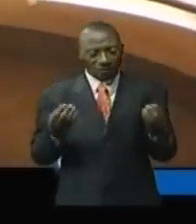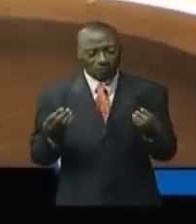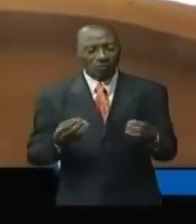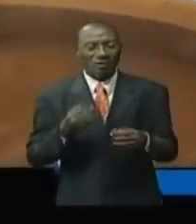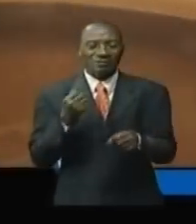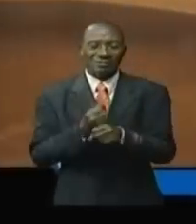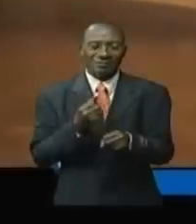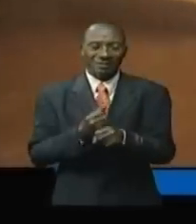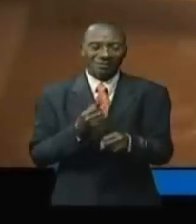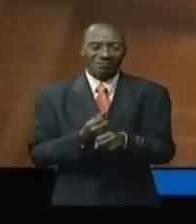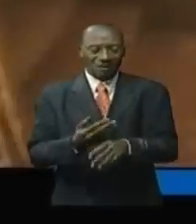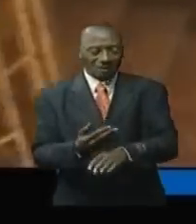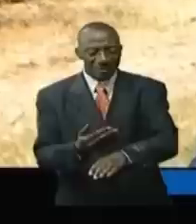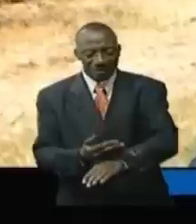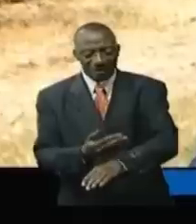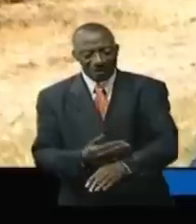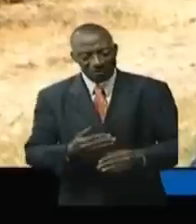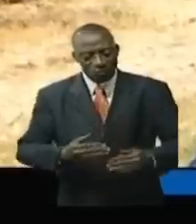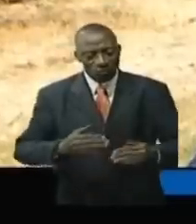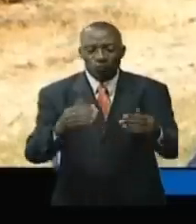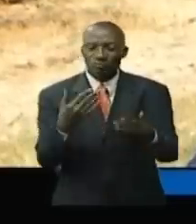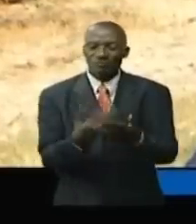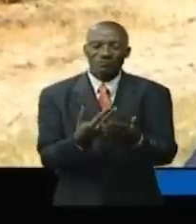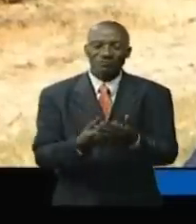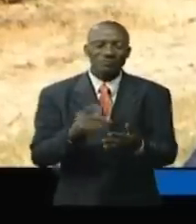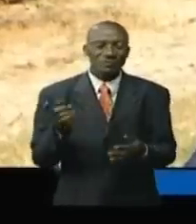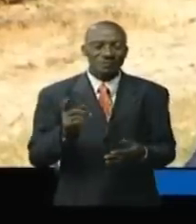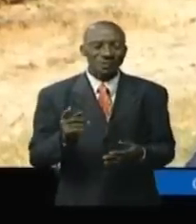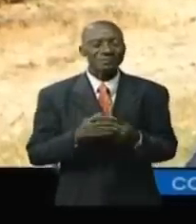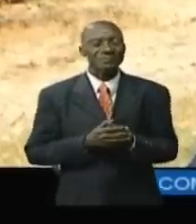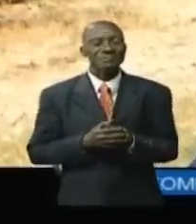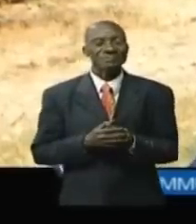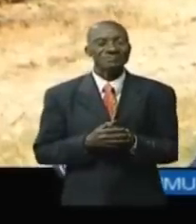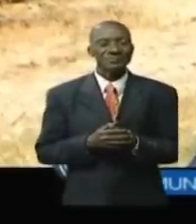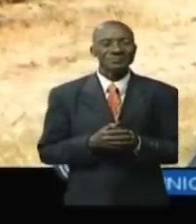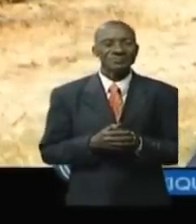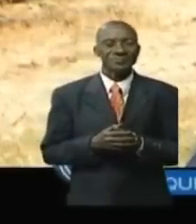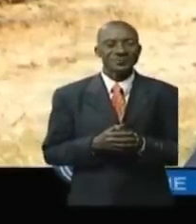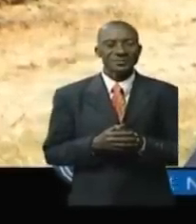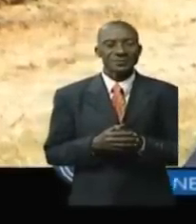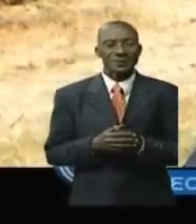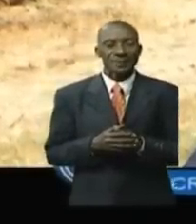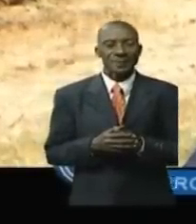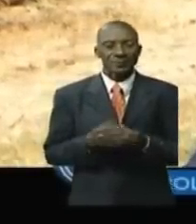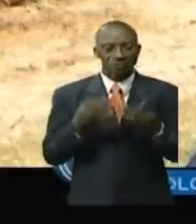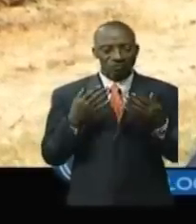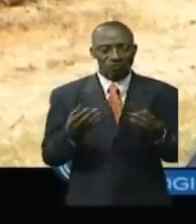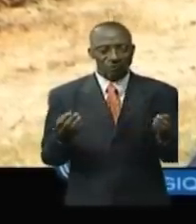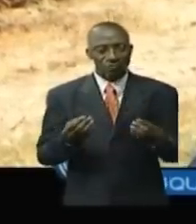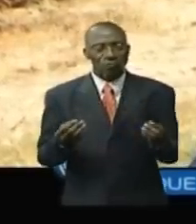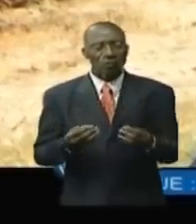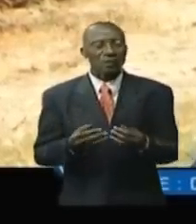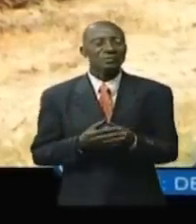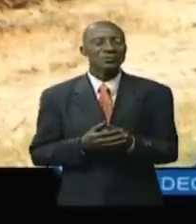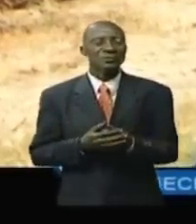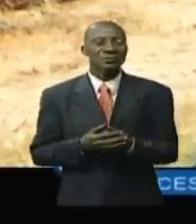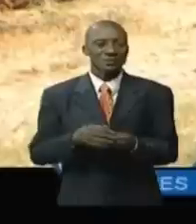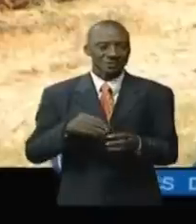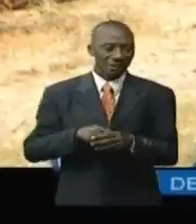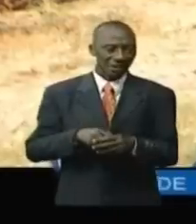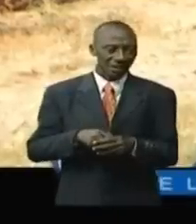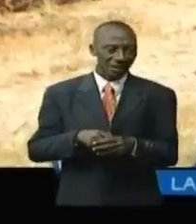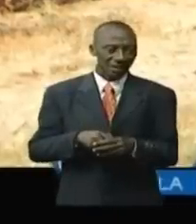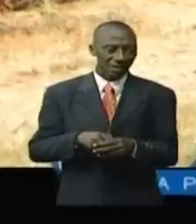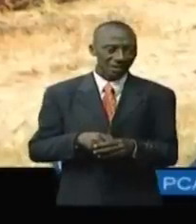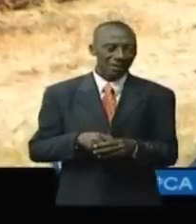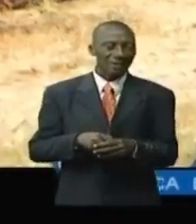manière non satisfaisante. Le gouverneur de la province du Haut-Katanga a été invité au niveau de l'Assemblée provinciale du Haut-Katanga. Il